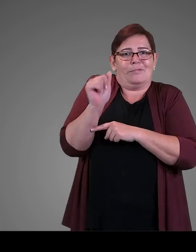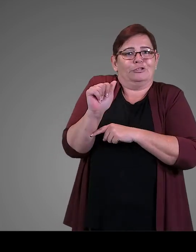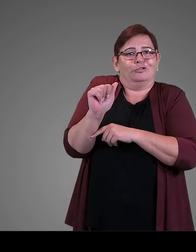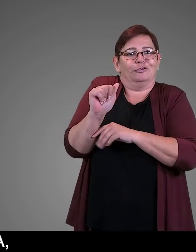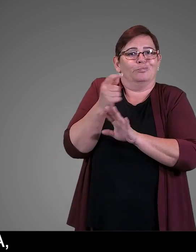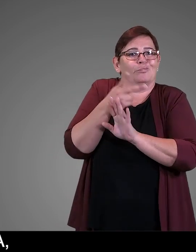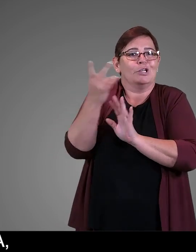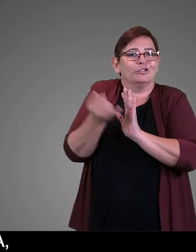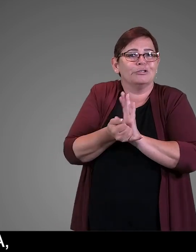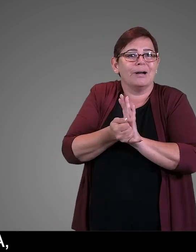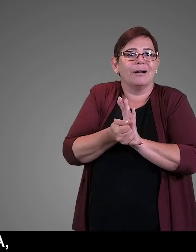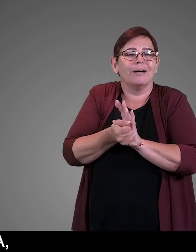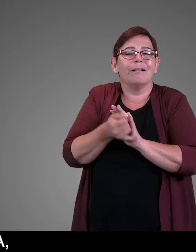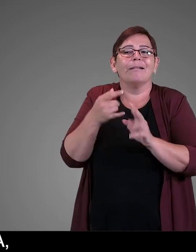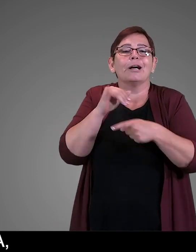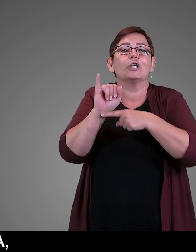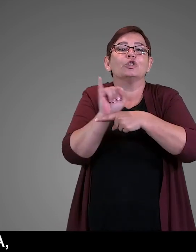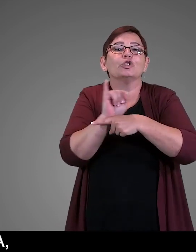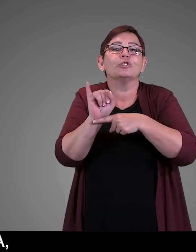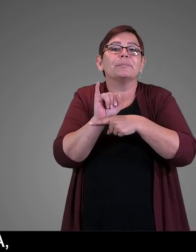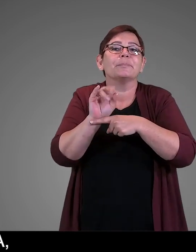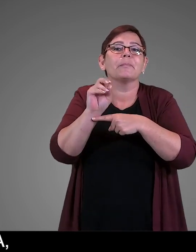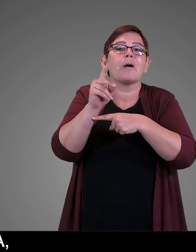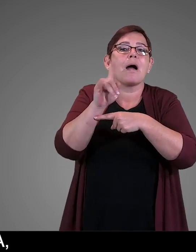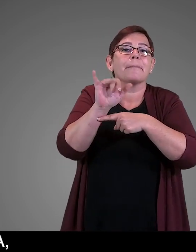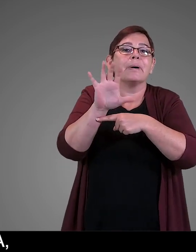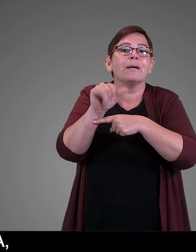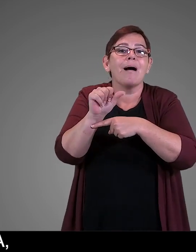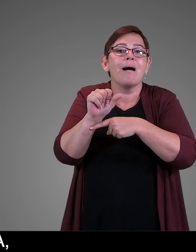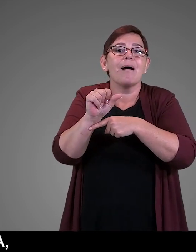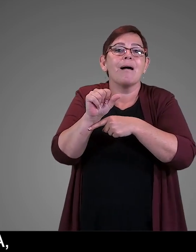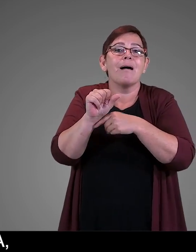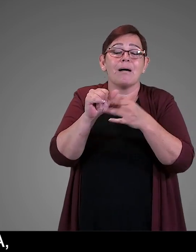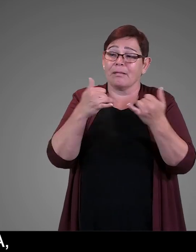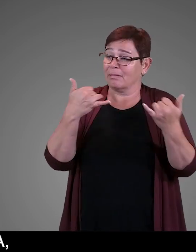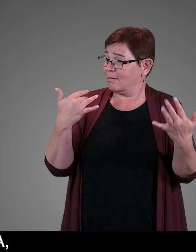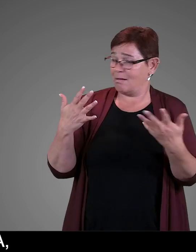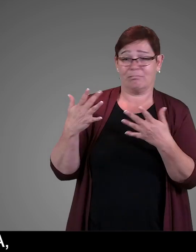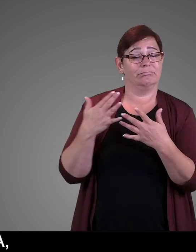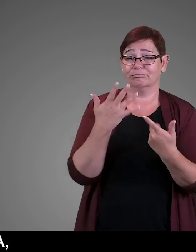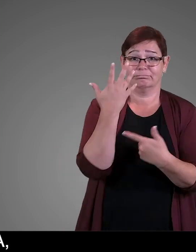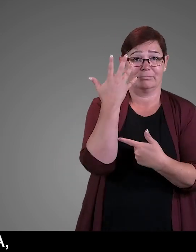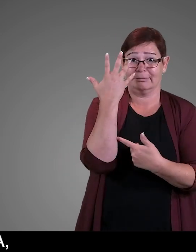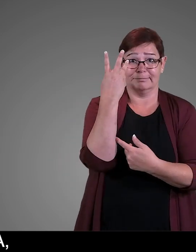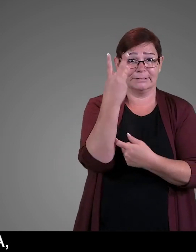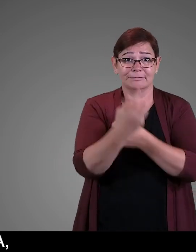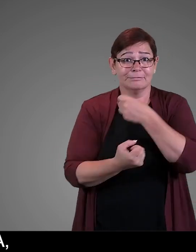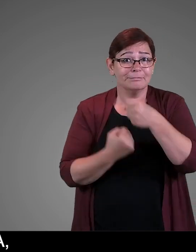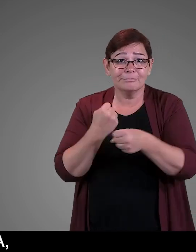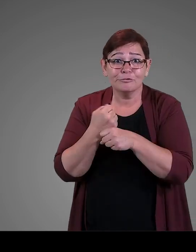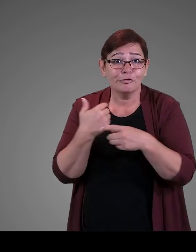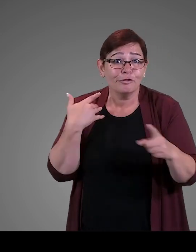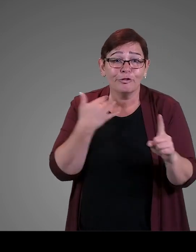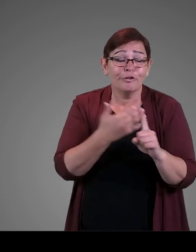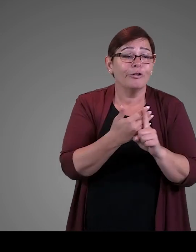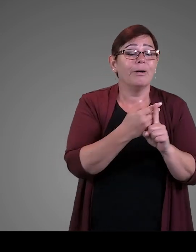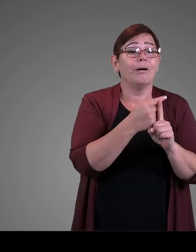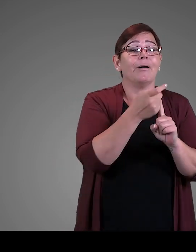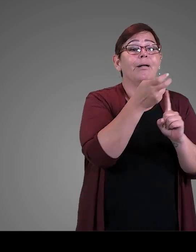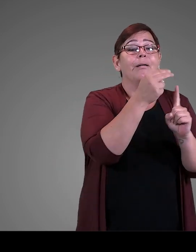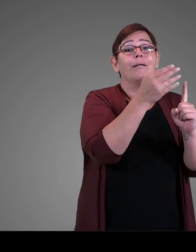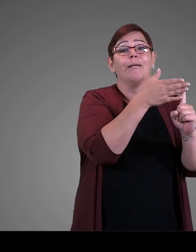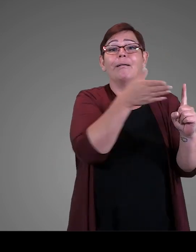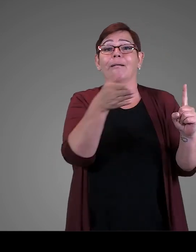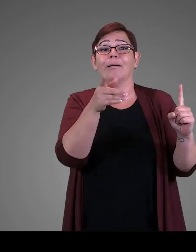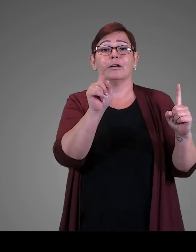maîtrise, que je suis rentrée dans un stage à Optica. Puis maintenant, ça va faire bientôt 5-6 ans. Puis